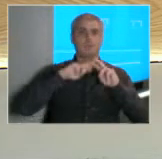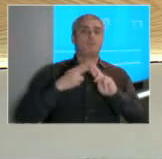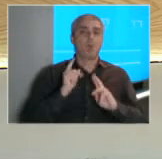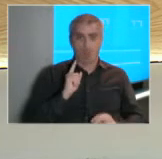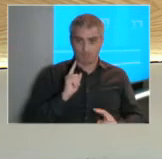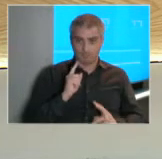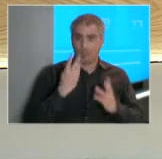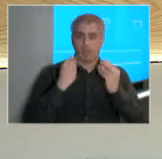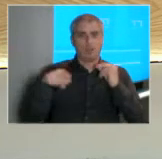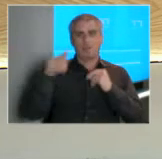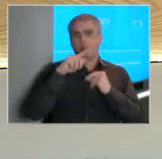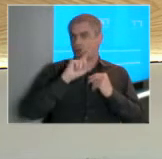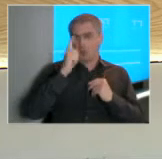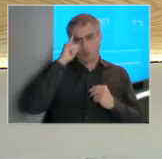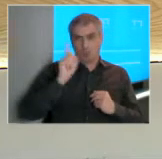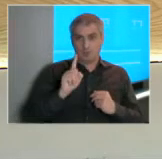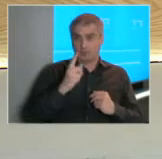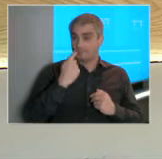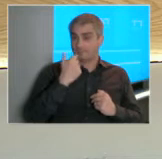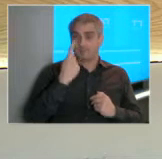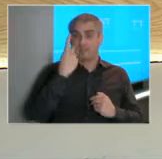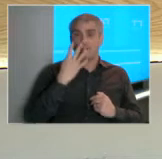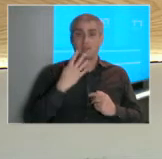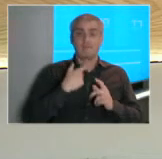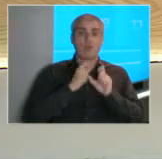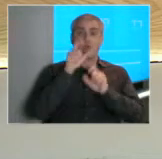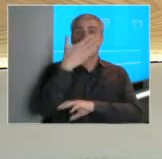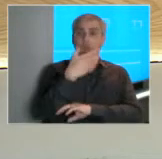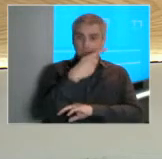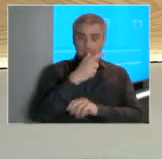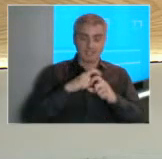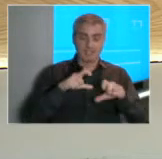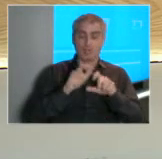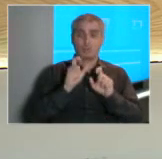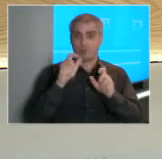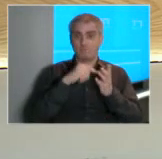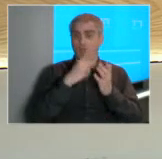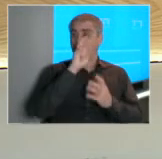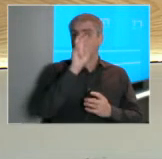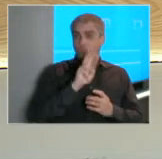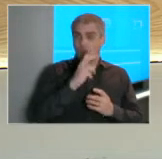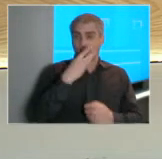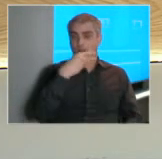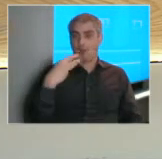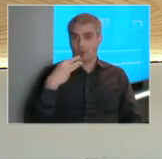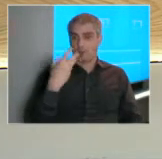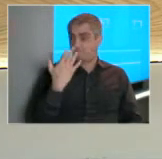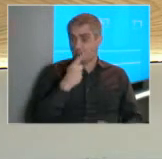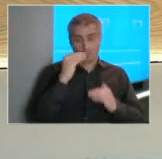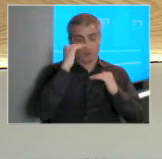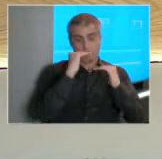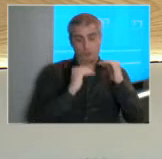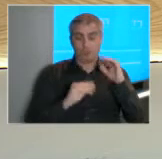בעולם. רבים מאיתנו אולי לא יודעים שכמעט רבע מהחוב של המדינה, אגרות החוב נקובות בדולר ובאירו, וכשאלה